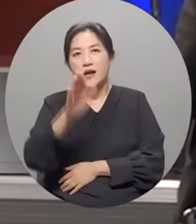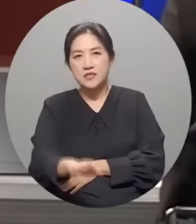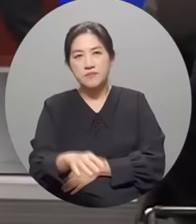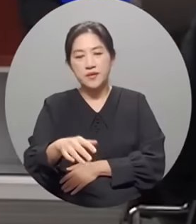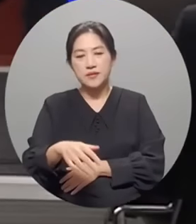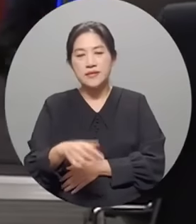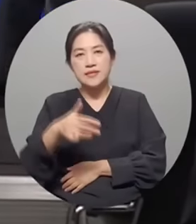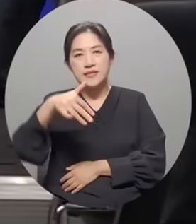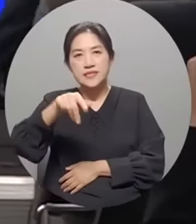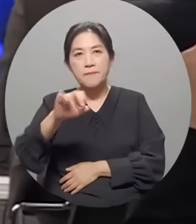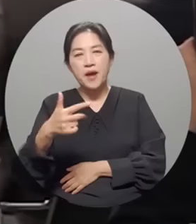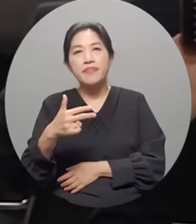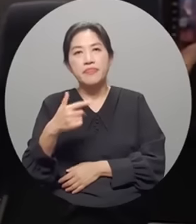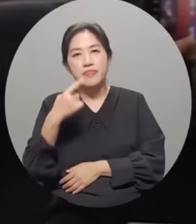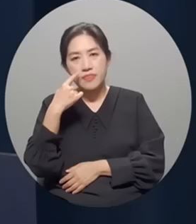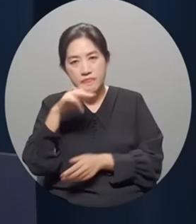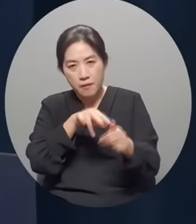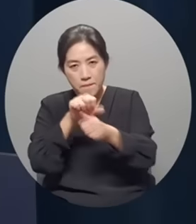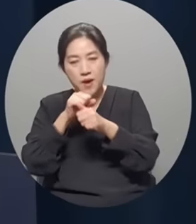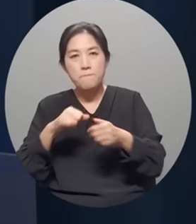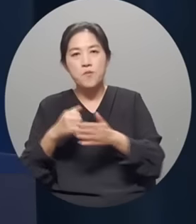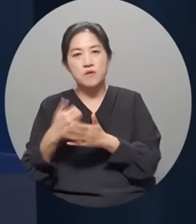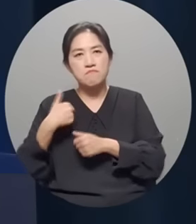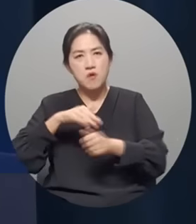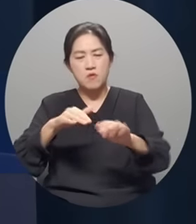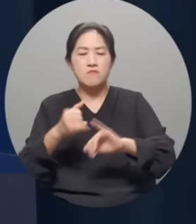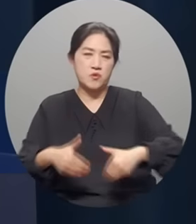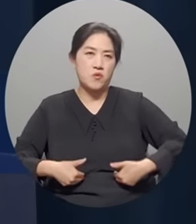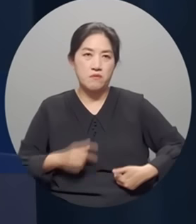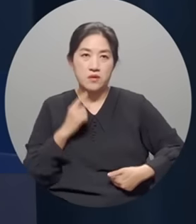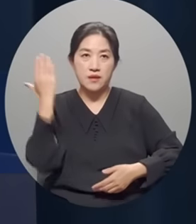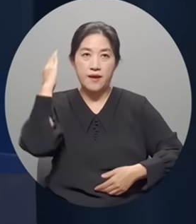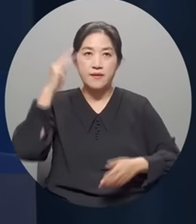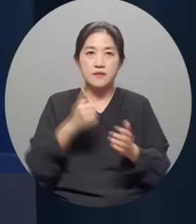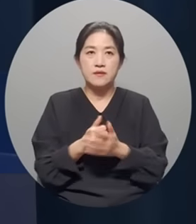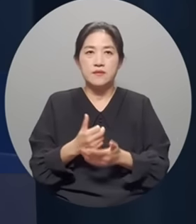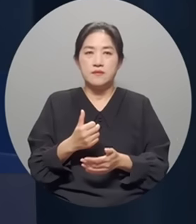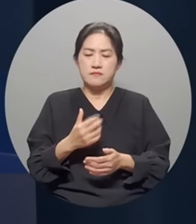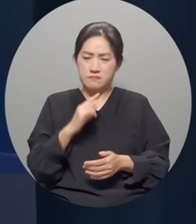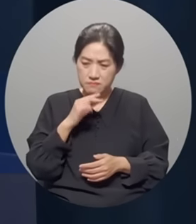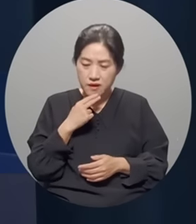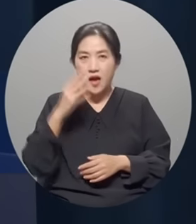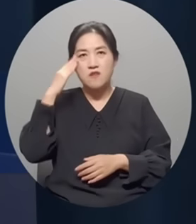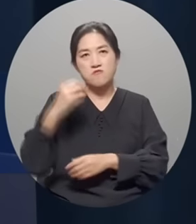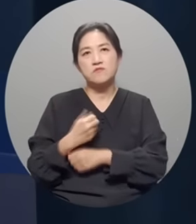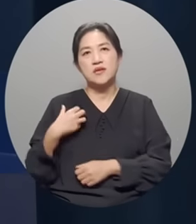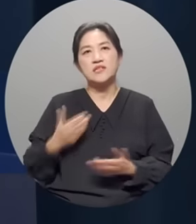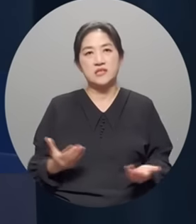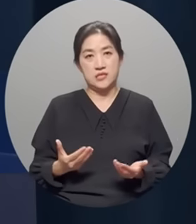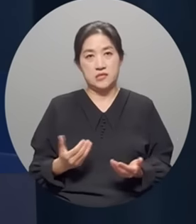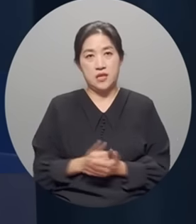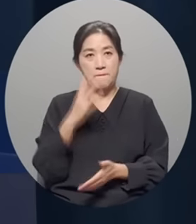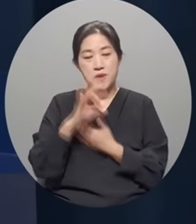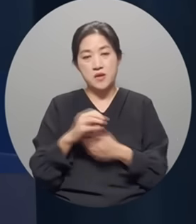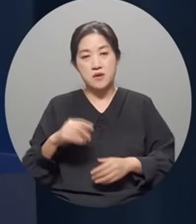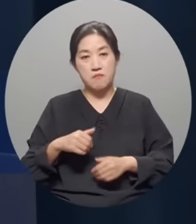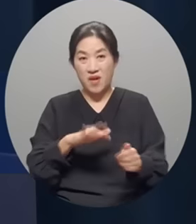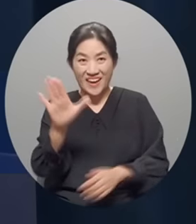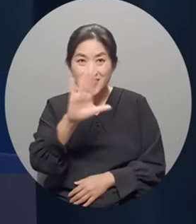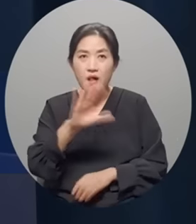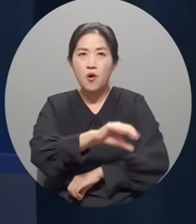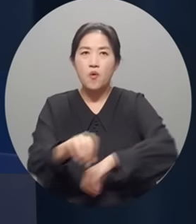필요하다고 재차 강변했습니다. 당연한 우리 군의 임무라고 저는 생각합니다. 만약에 그렇게 하지 않는다면